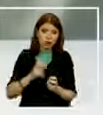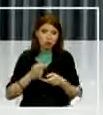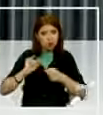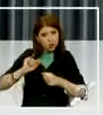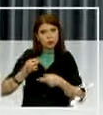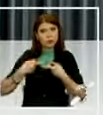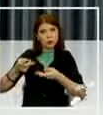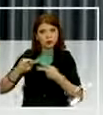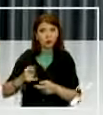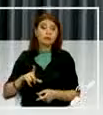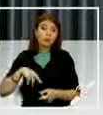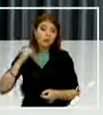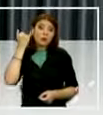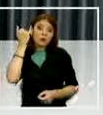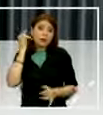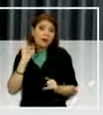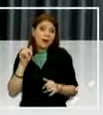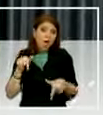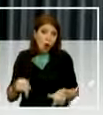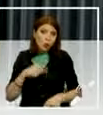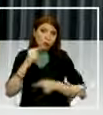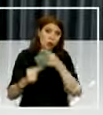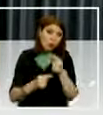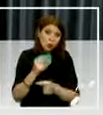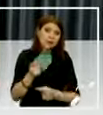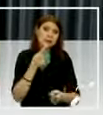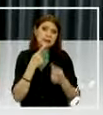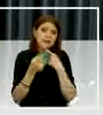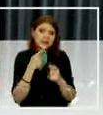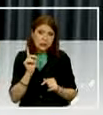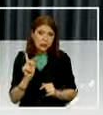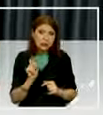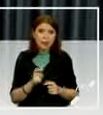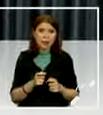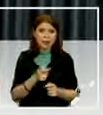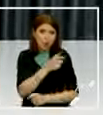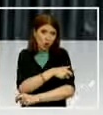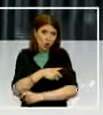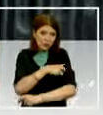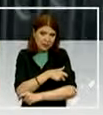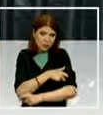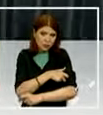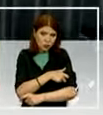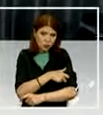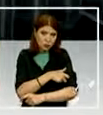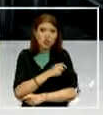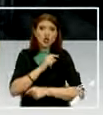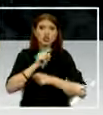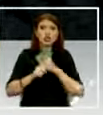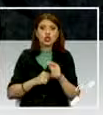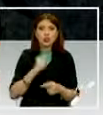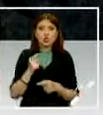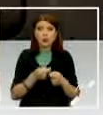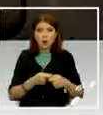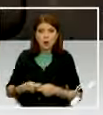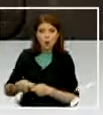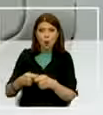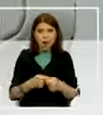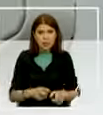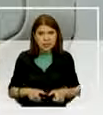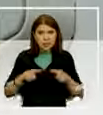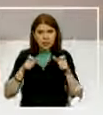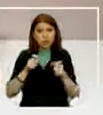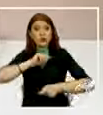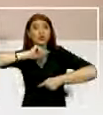sunt variante care în momentul de față urmează să fie discutate în Comitetul Interministerial și apoi în coaliție, ca mai